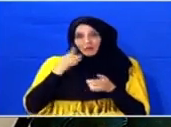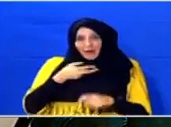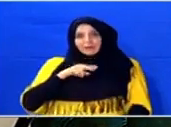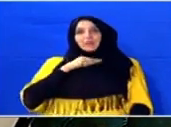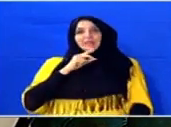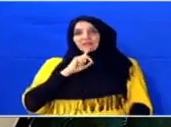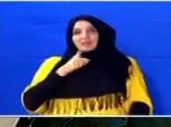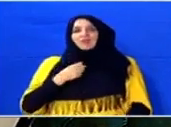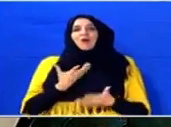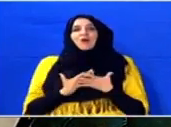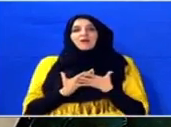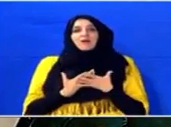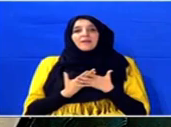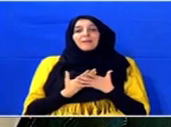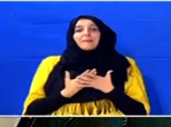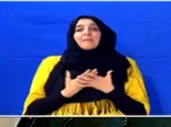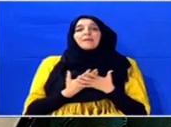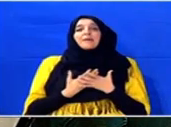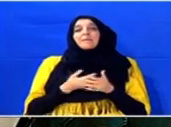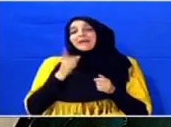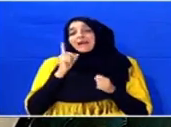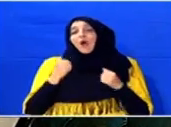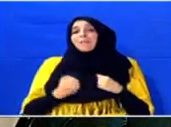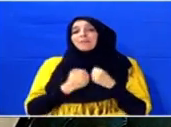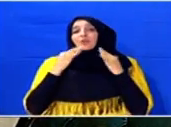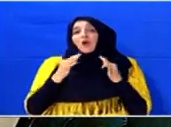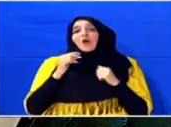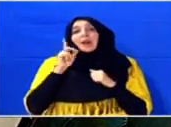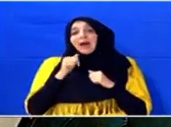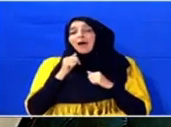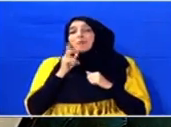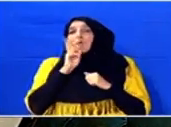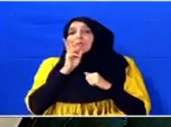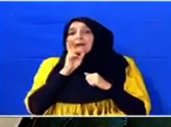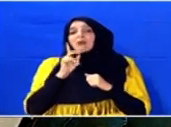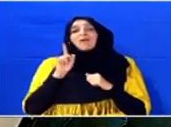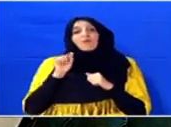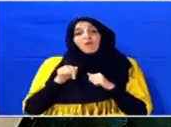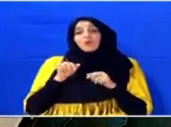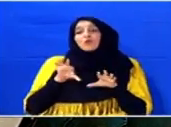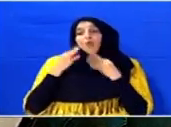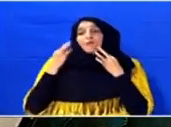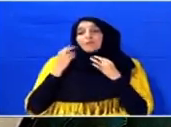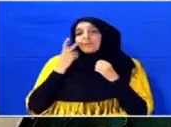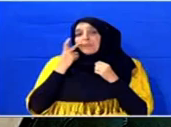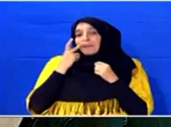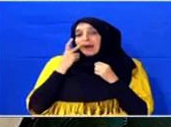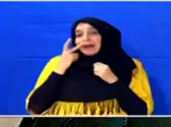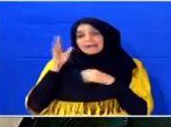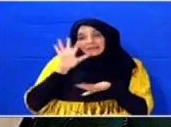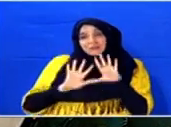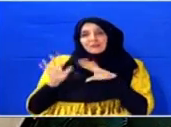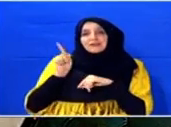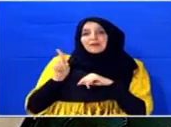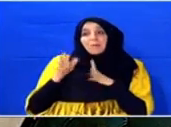الان قلت لك اشكال اخر لازم تشوف اللي يحضر مع باباك يقول يا فلان